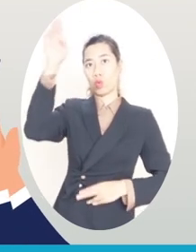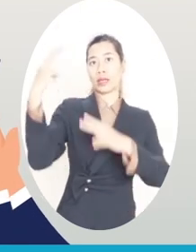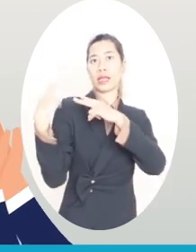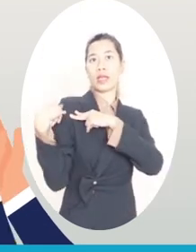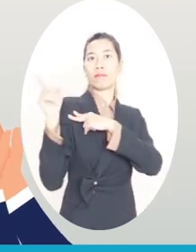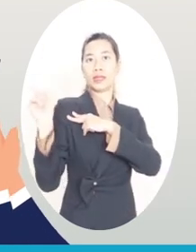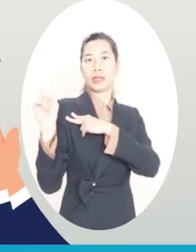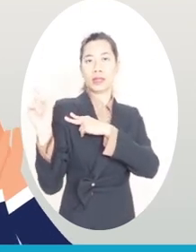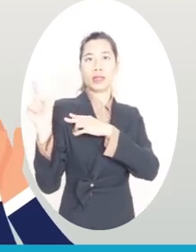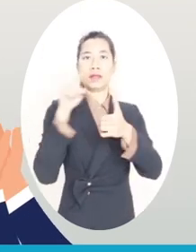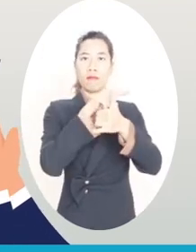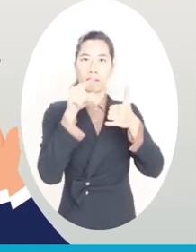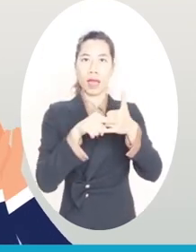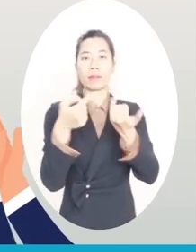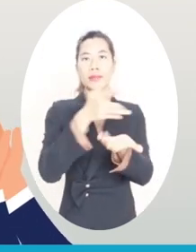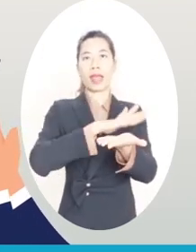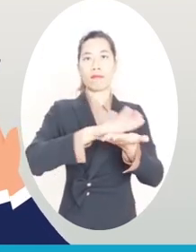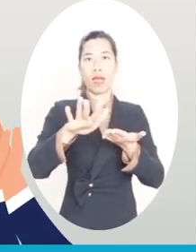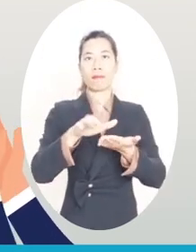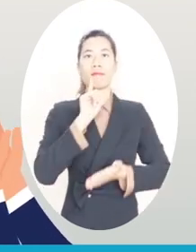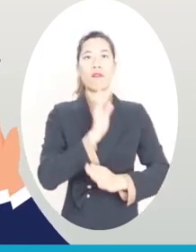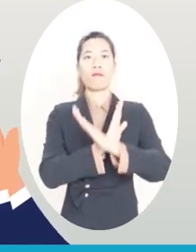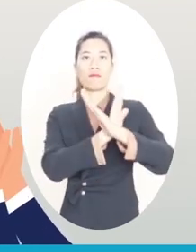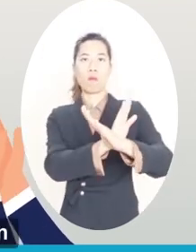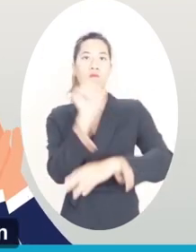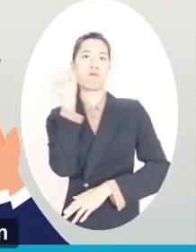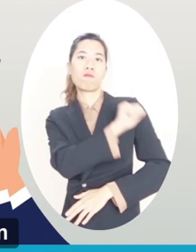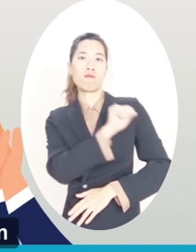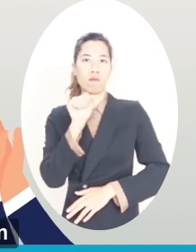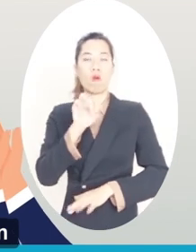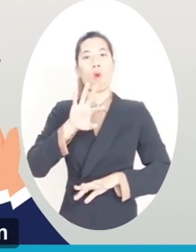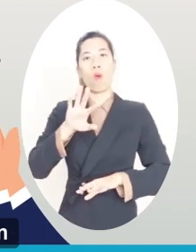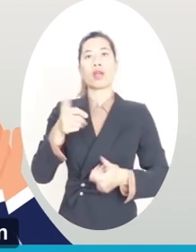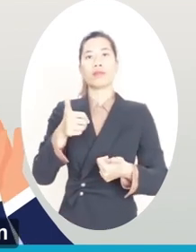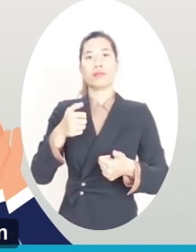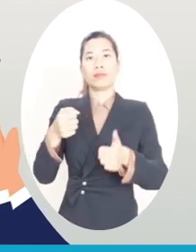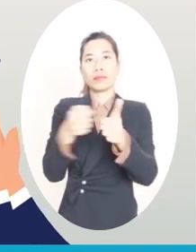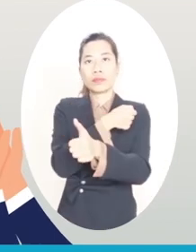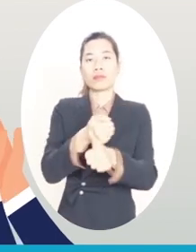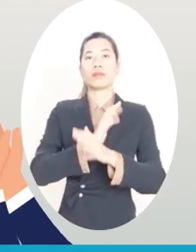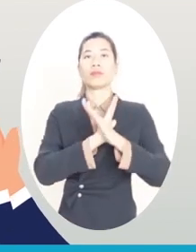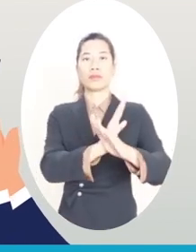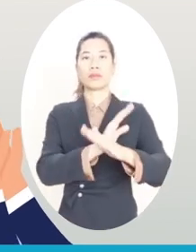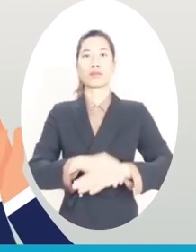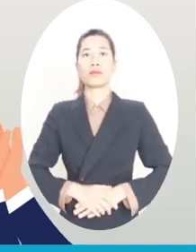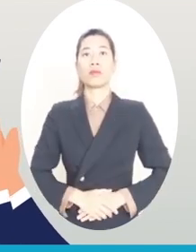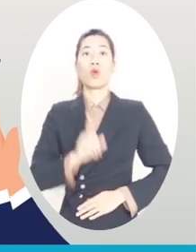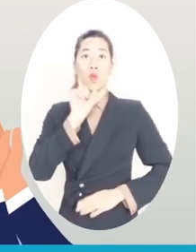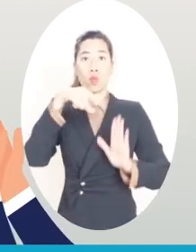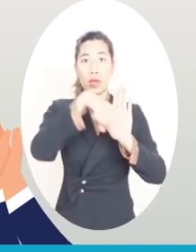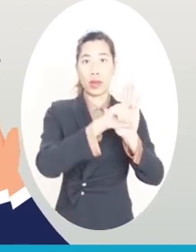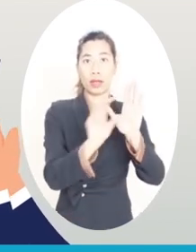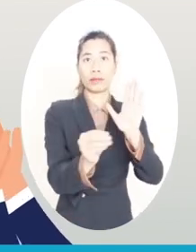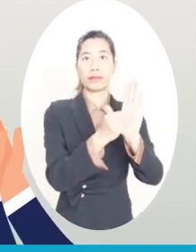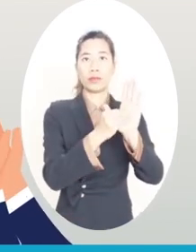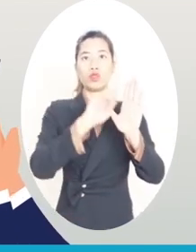và thực hiện các giải pháp phòng chống quấy rối tình dục tại nơi làm việc, đưa nội dung phòng chống quấy rối tình dục tại nơi làm việc, quy định về